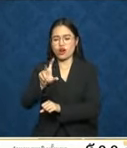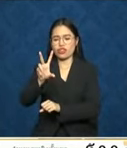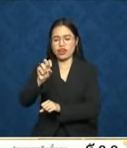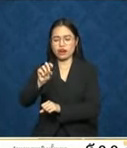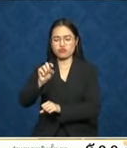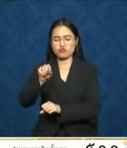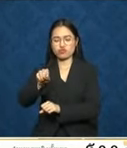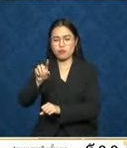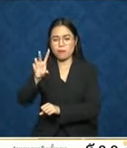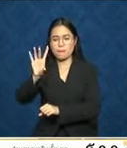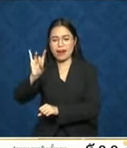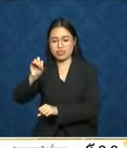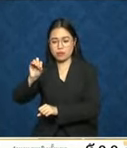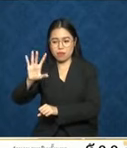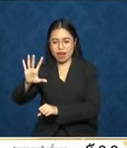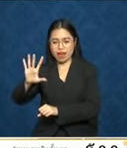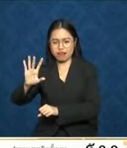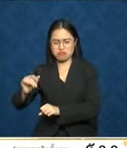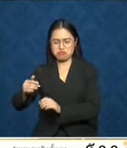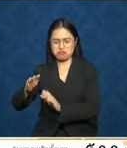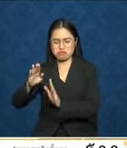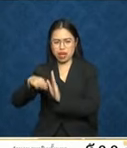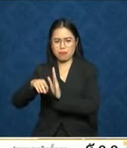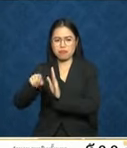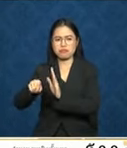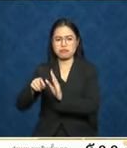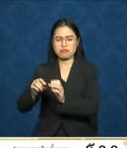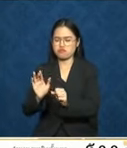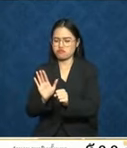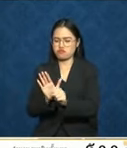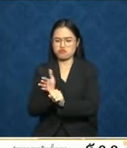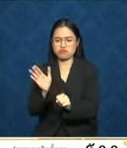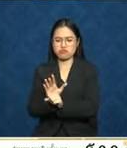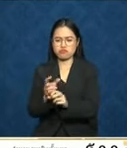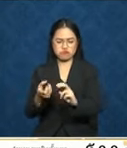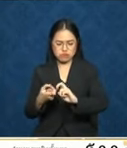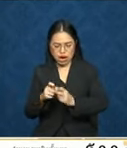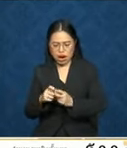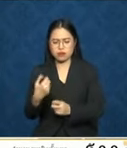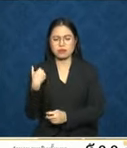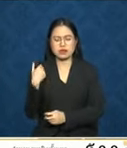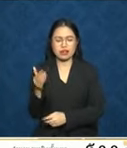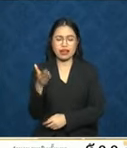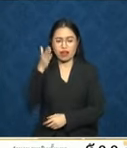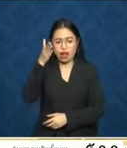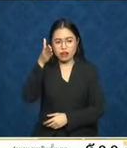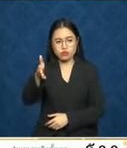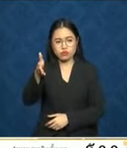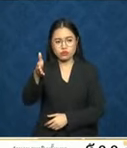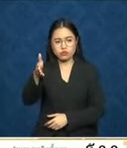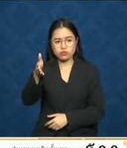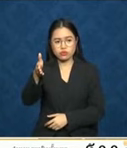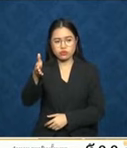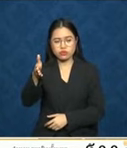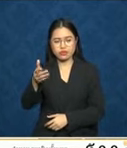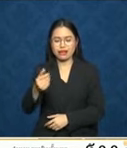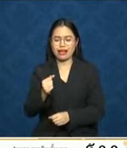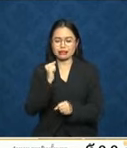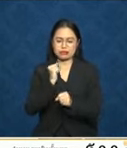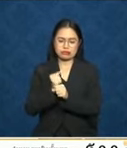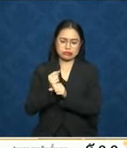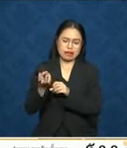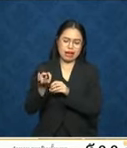นซึ่งนับได้ว่าเป็นขั้นต่ำอาจจะเข้าสู่ภาวะวิกฤตได้ง่ายในอนาคตนะครับการเข้าถึง